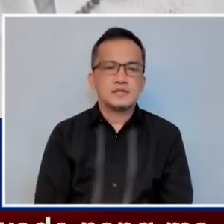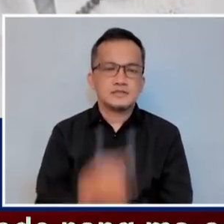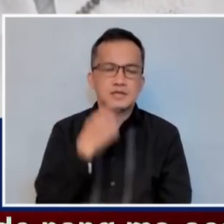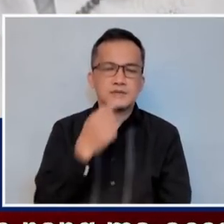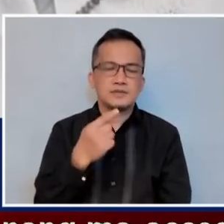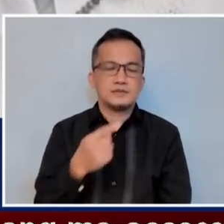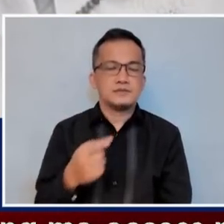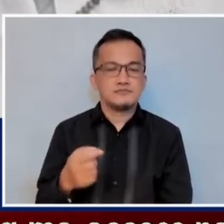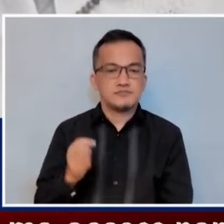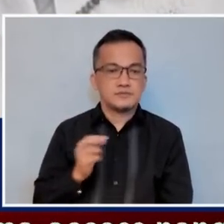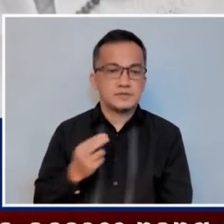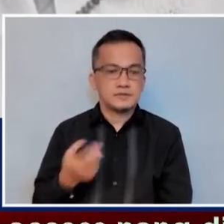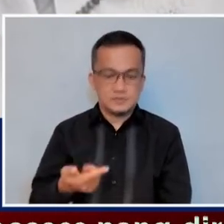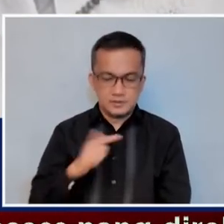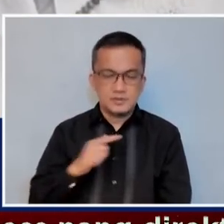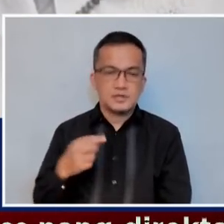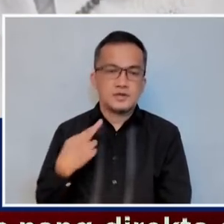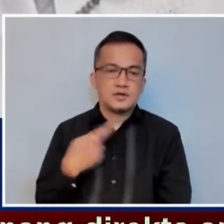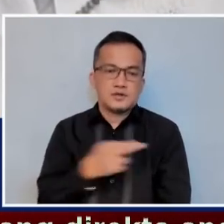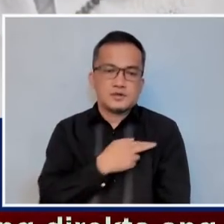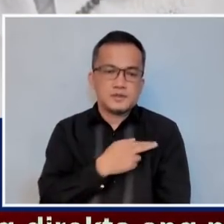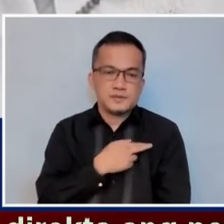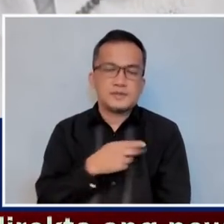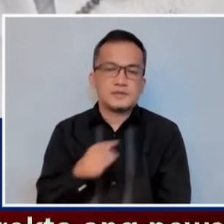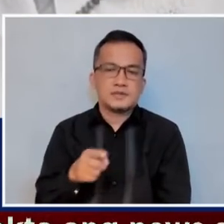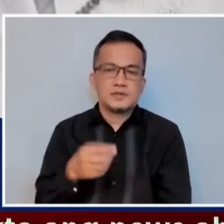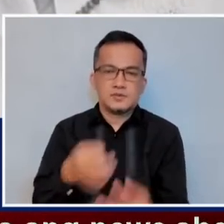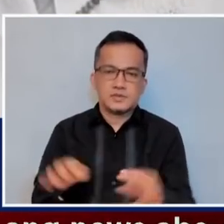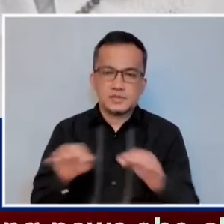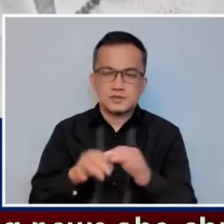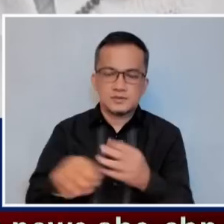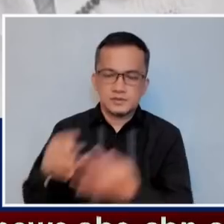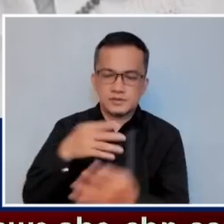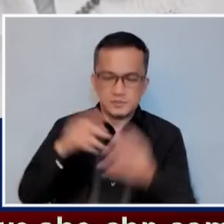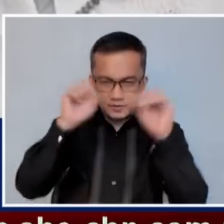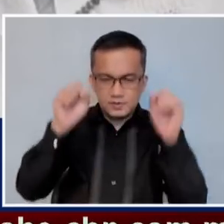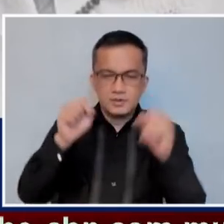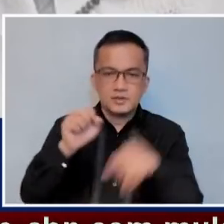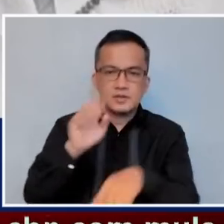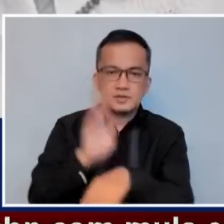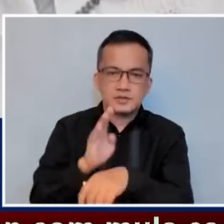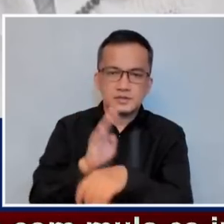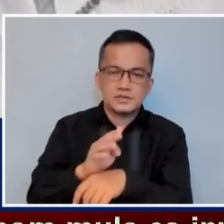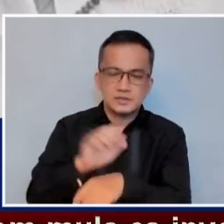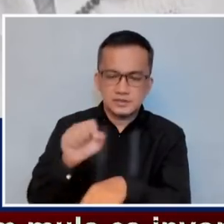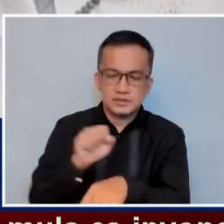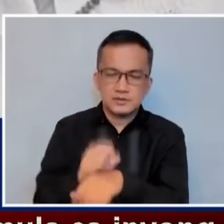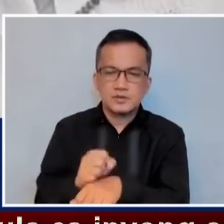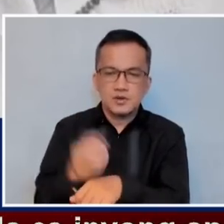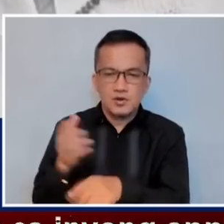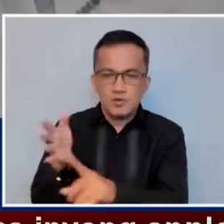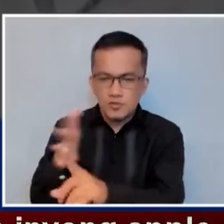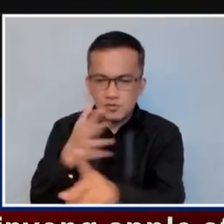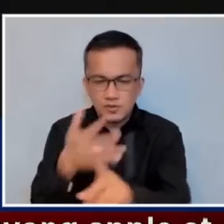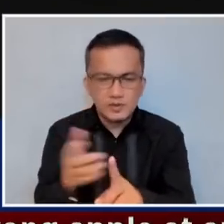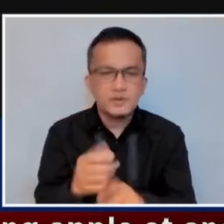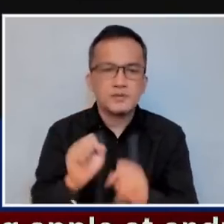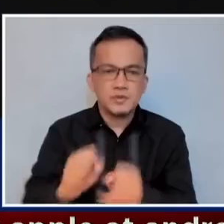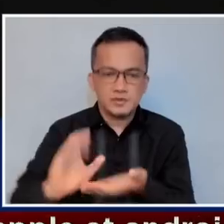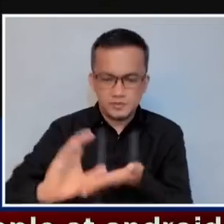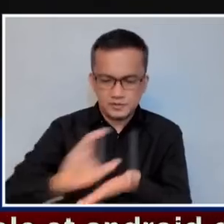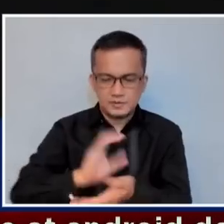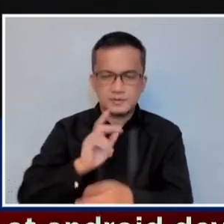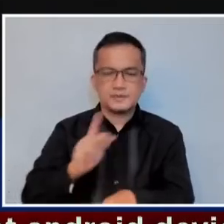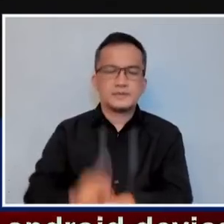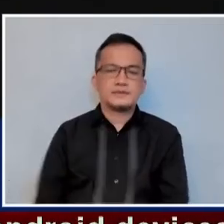mahalagang makahalubilo ng Pangulo ang mga negosyante sa Singapore dahil nga nanliligaw ito ng mga pwedeng mamuhunan sa Pilipinas. Nauna